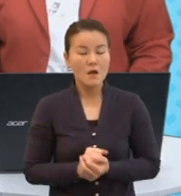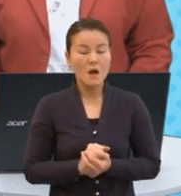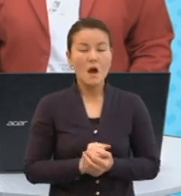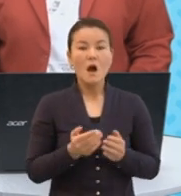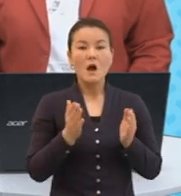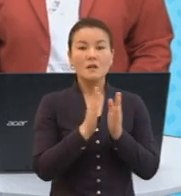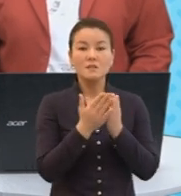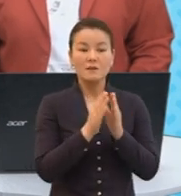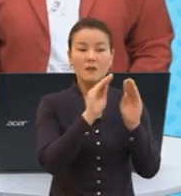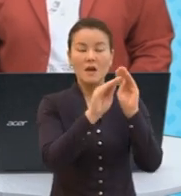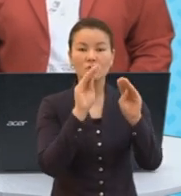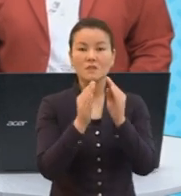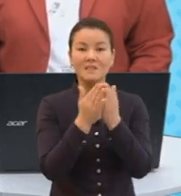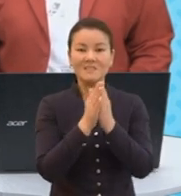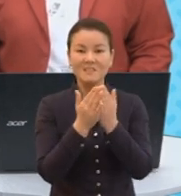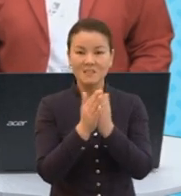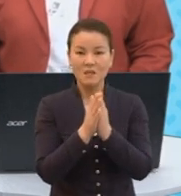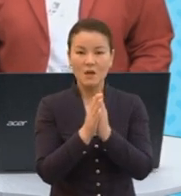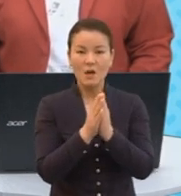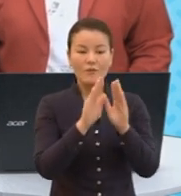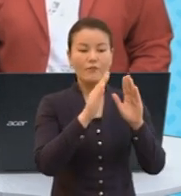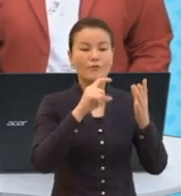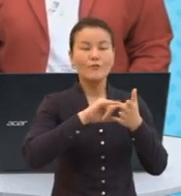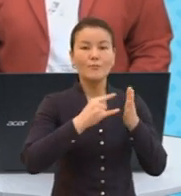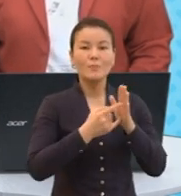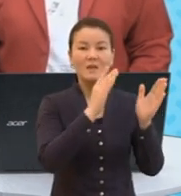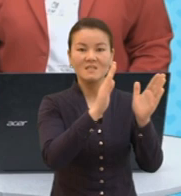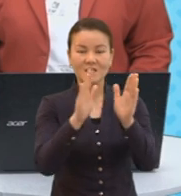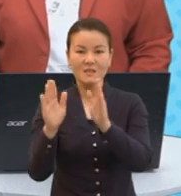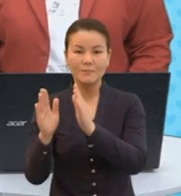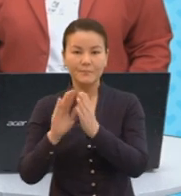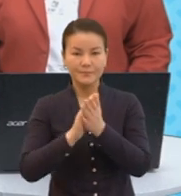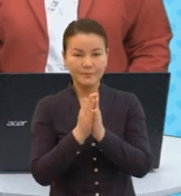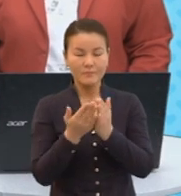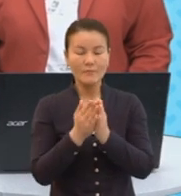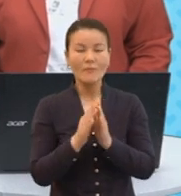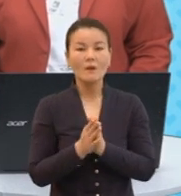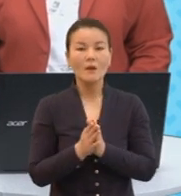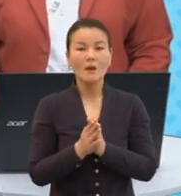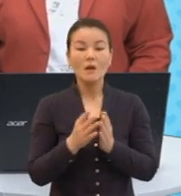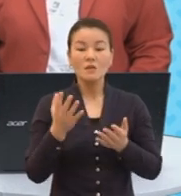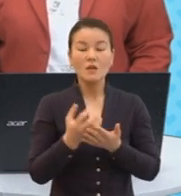Расставляются книги в библиотеке. Так библиотекарю по фамилии автора легче найти книгу.